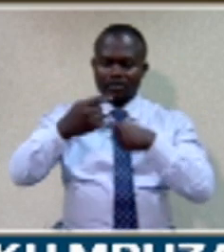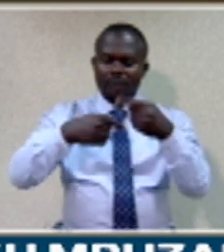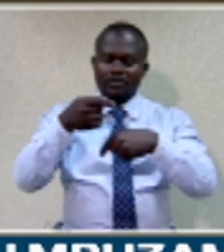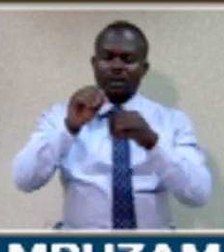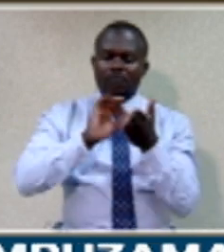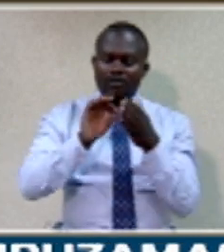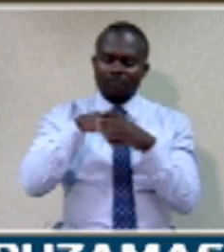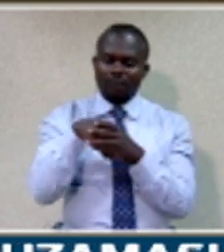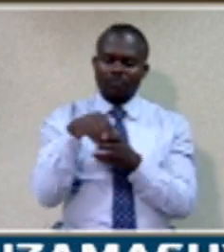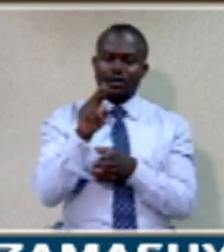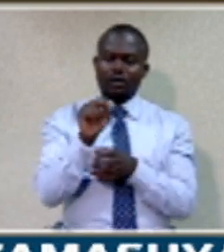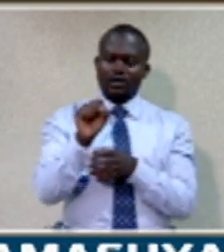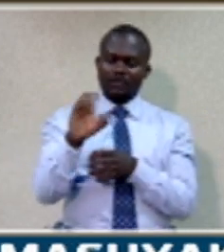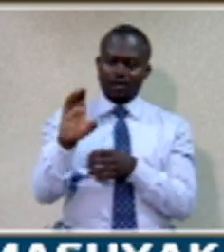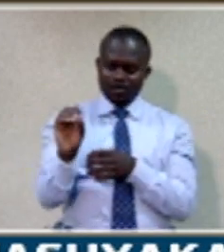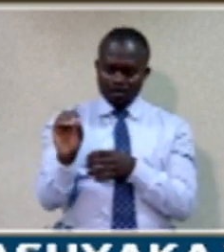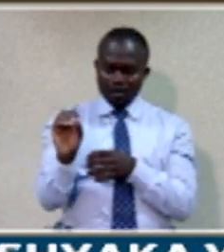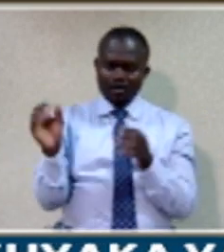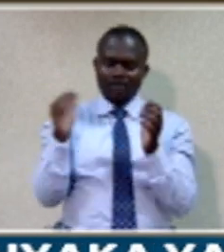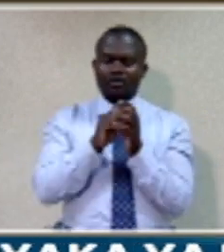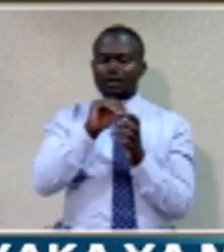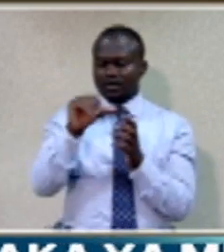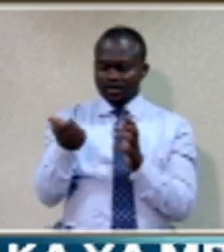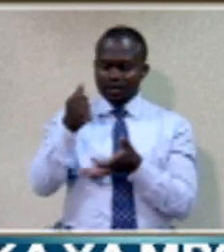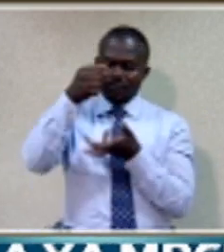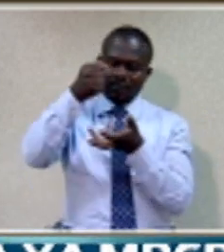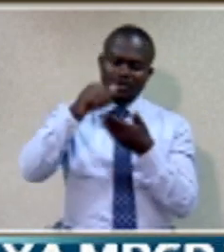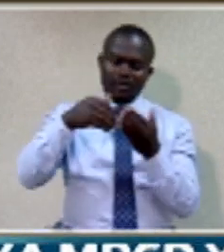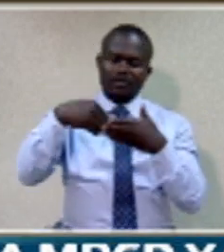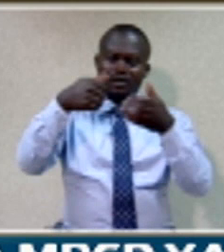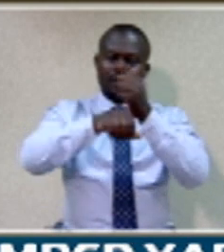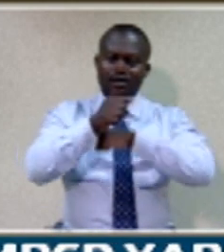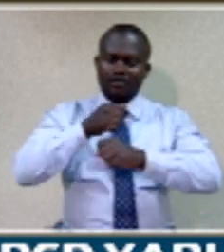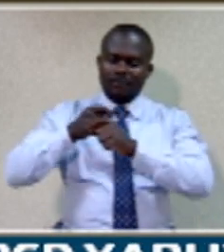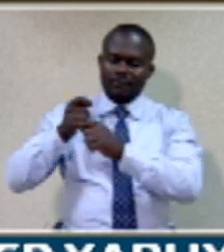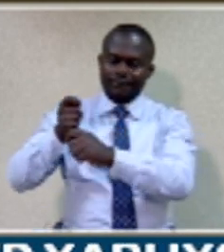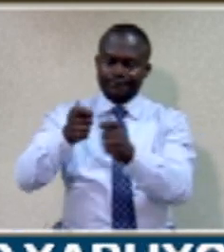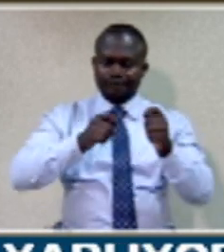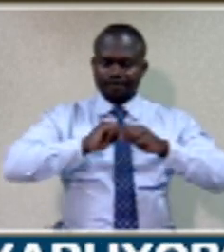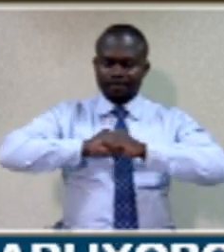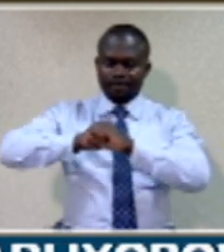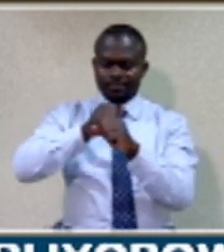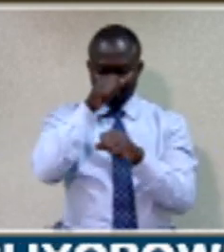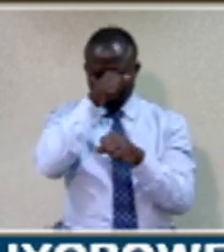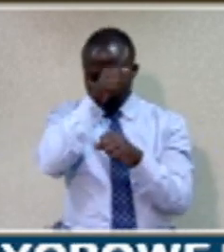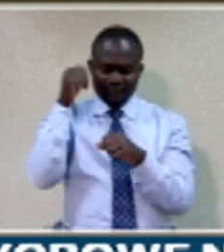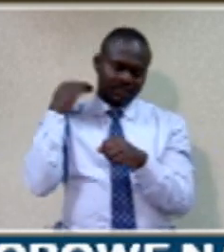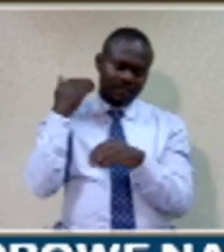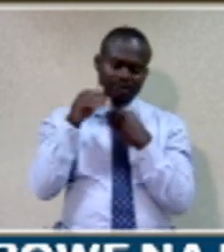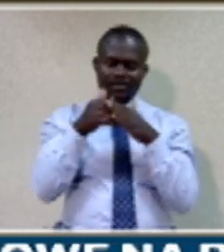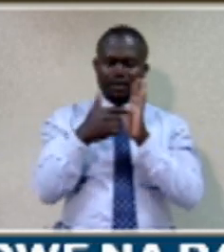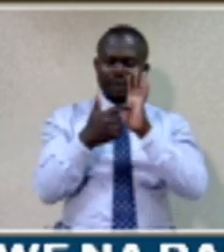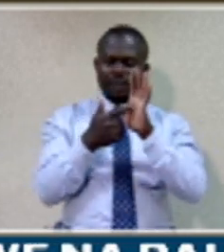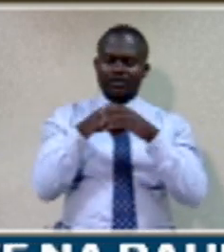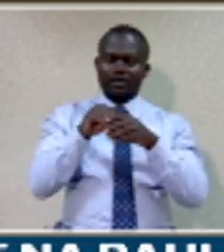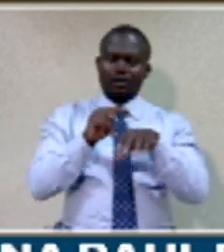mu murage w'isi wa UNESCO. Ikindi ni uko ingengo y'imari igenerwa ibikorwa byo kubungabunga inzibutso za Jenoside n'ibimenyetso bizirimo ku